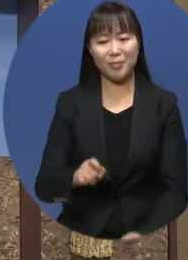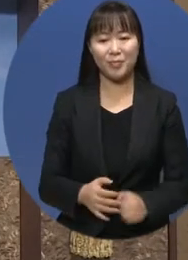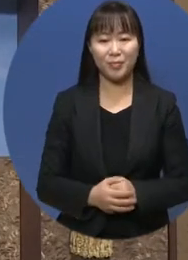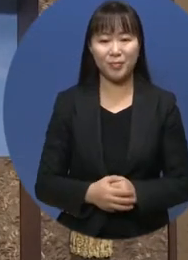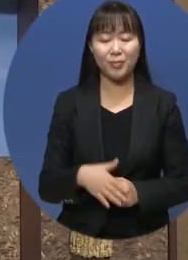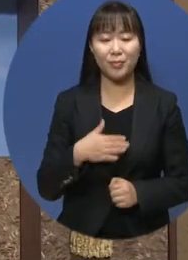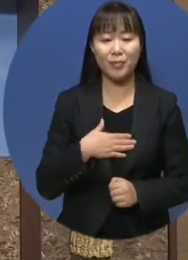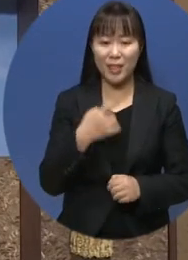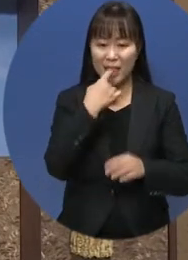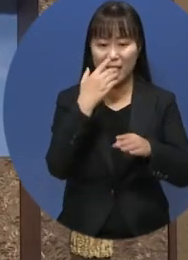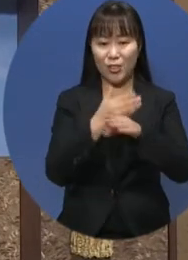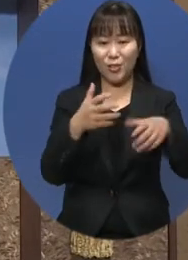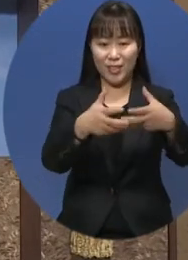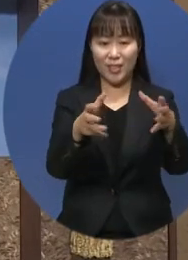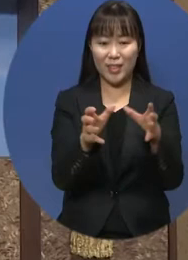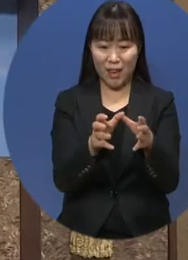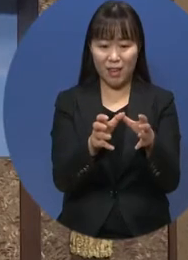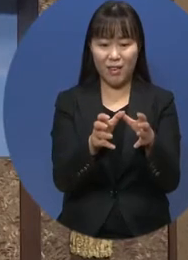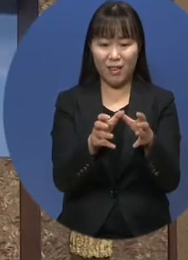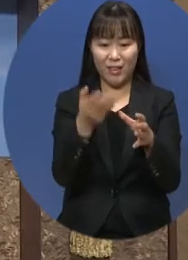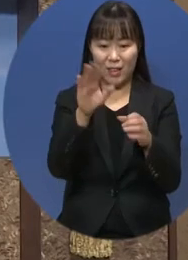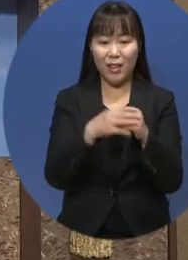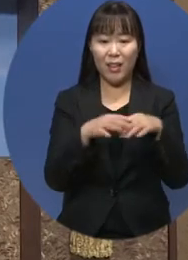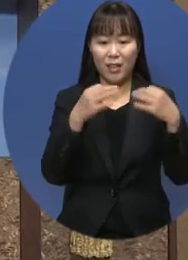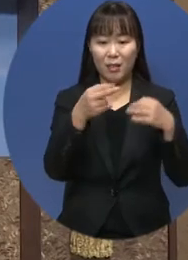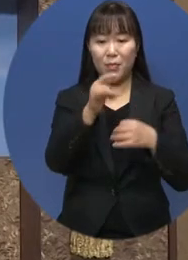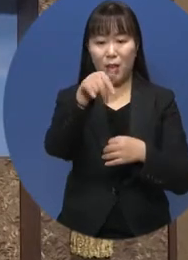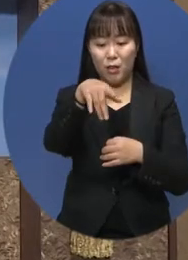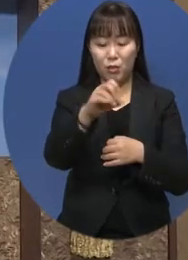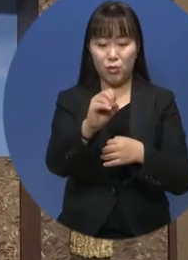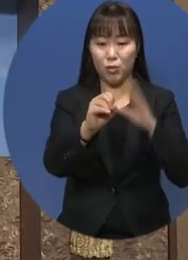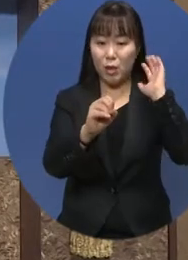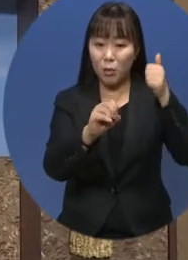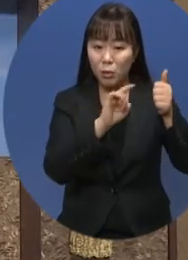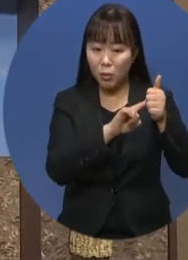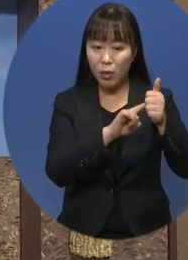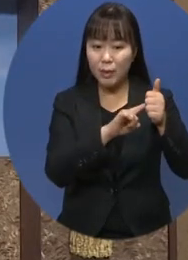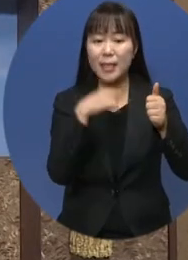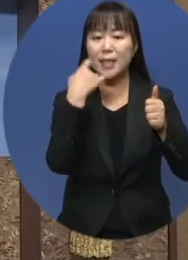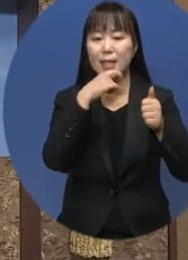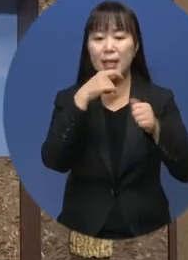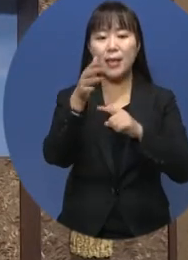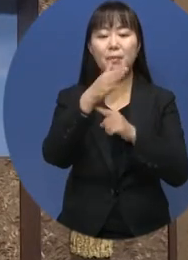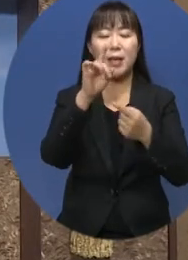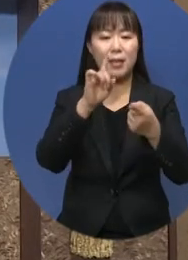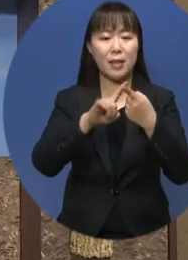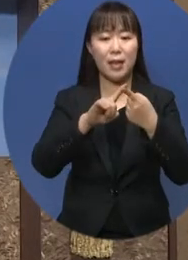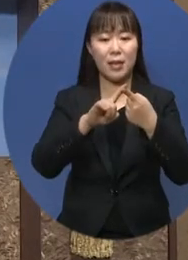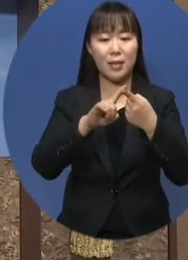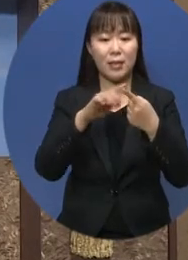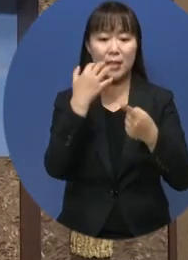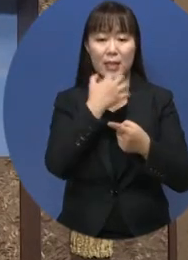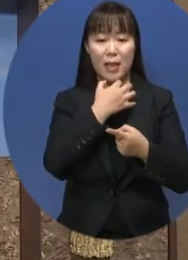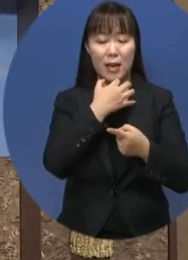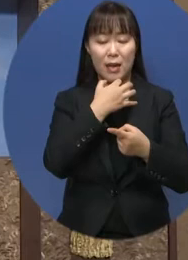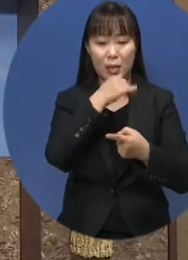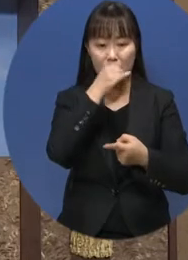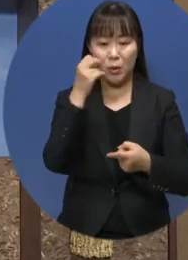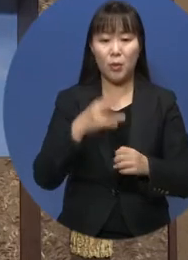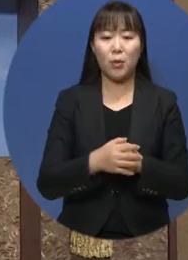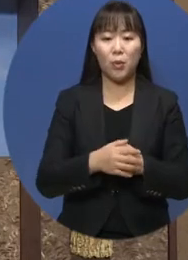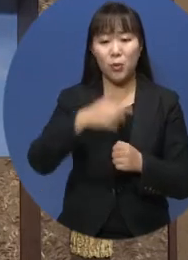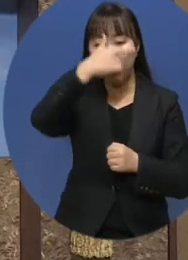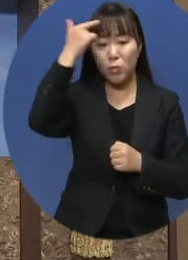어제가 민주당 소속 이에요 근데 이제 우리 김대중 대통령께서도 한 새끼 이빨에 대한 어떤 그 색깔 레 놀이